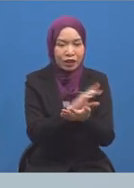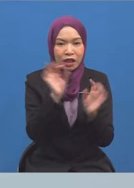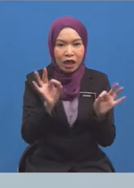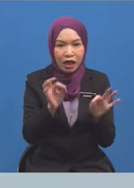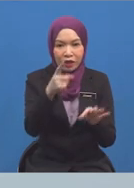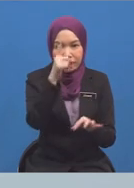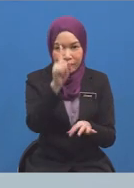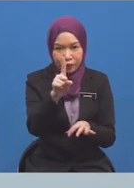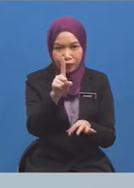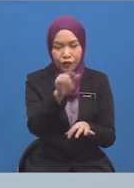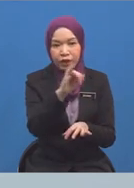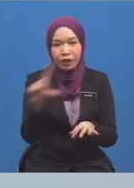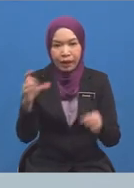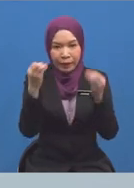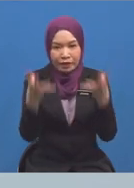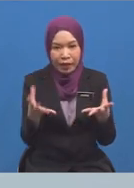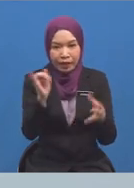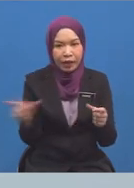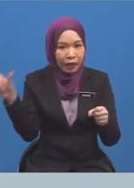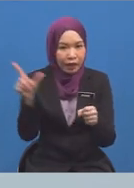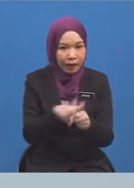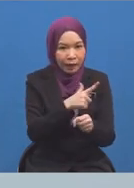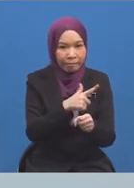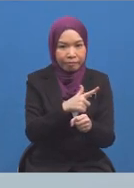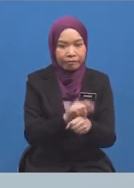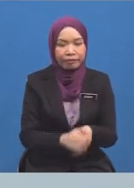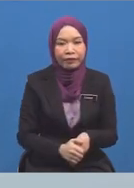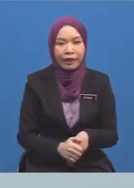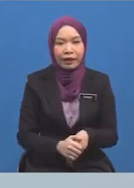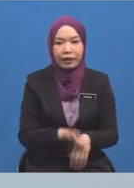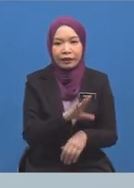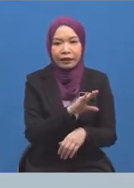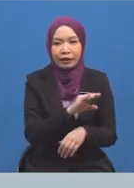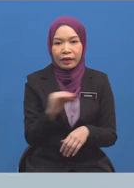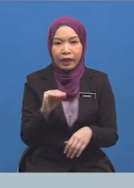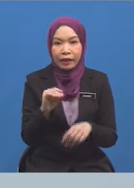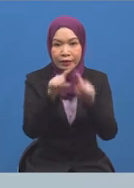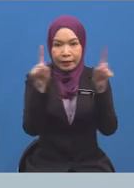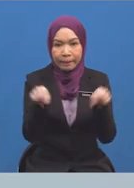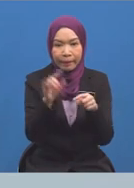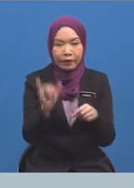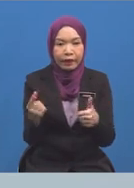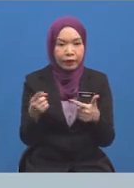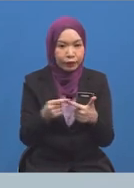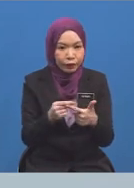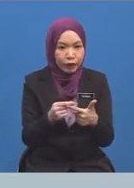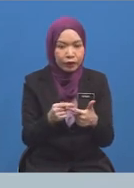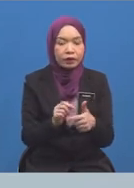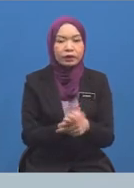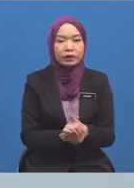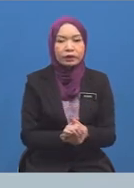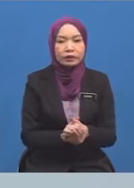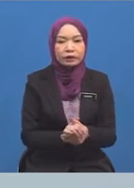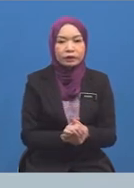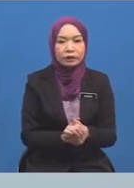pecahan yang lengkap segiempat ke-20 kita lo rekan satu bagian saja secara